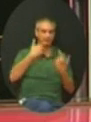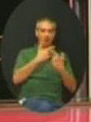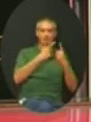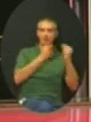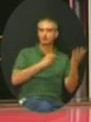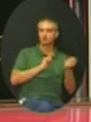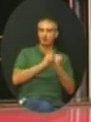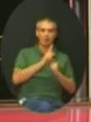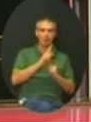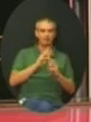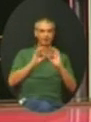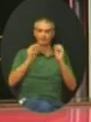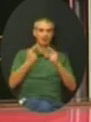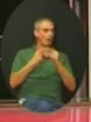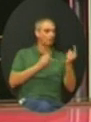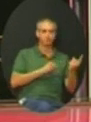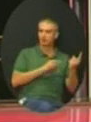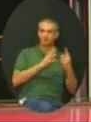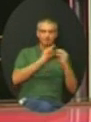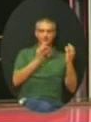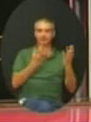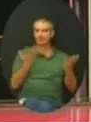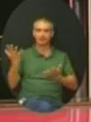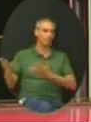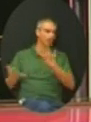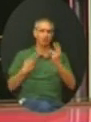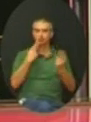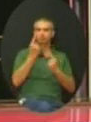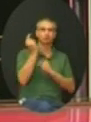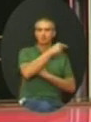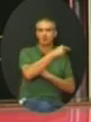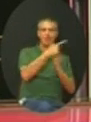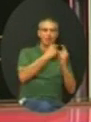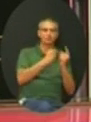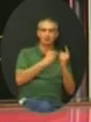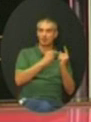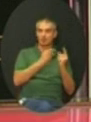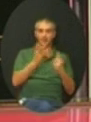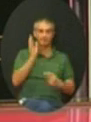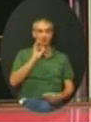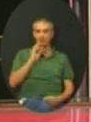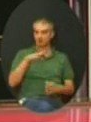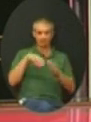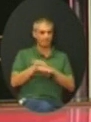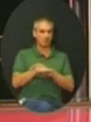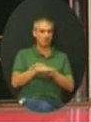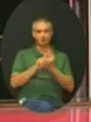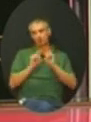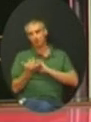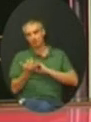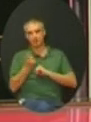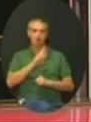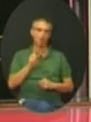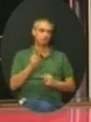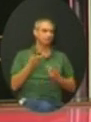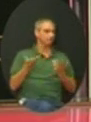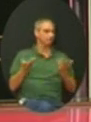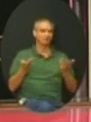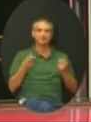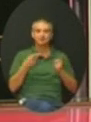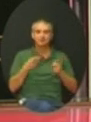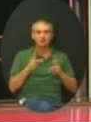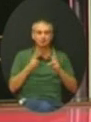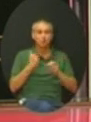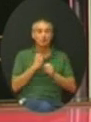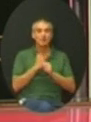או לא. ואז מתחיל משהו בעזה ואתה מתחיל לתת תשובות לעזה וגם אז המנהרות כן בפנים, לא בפנים. זו